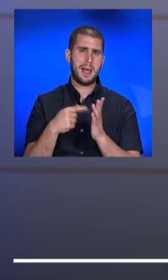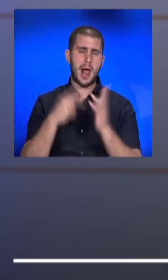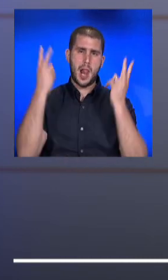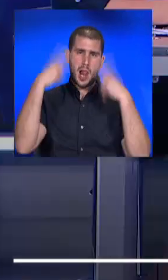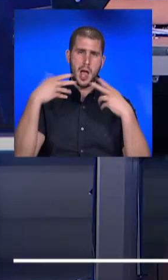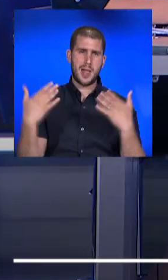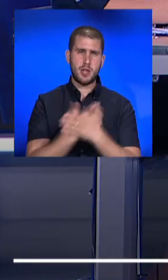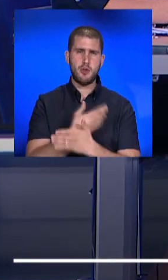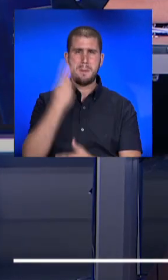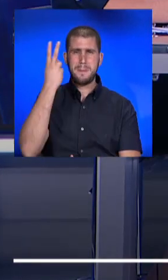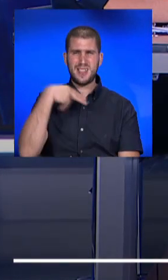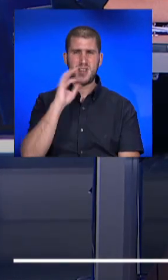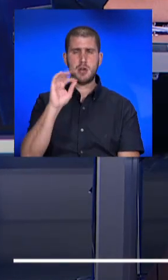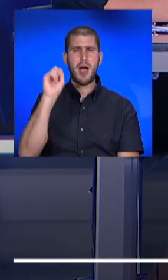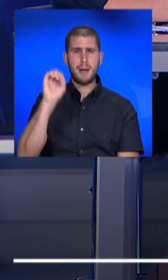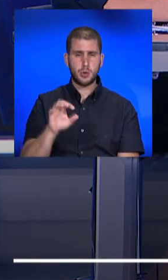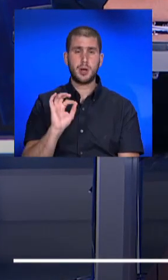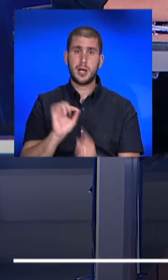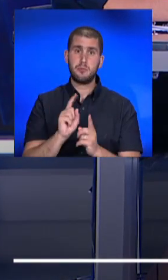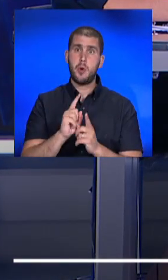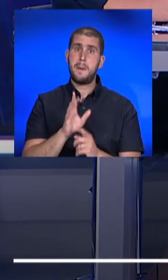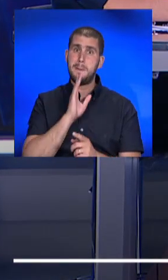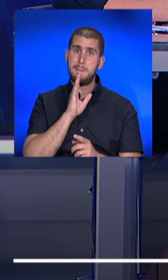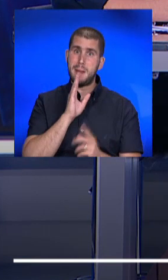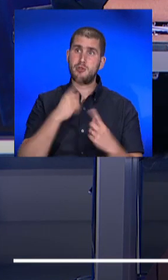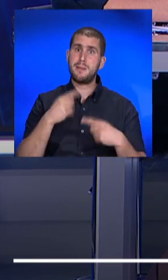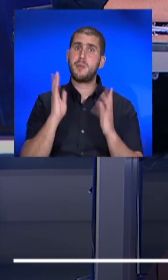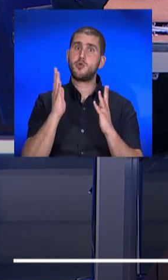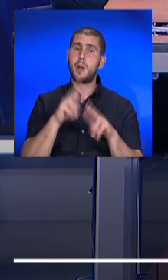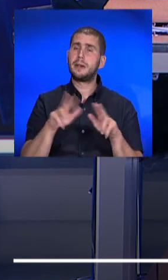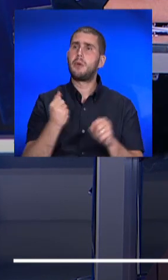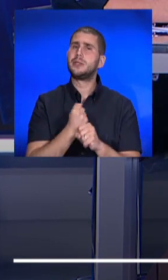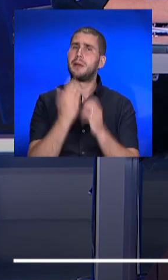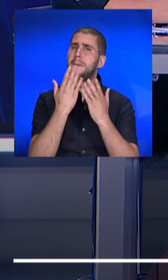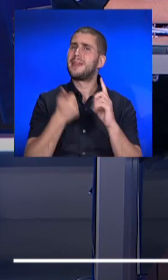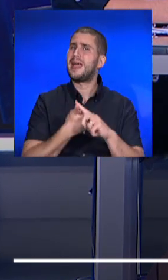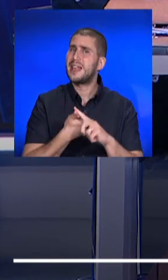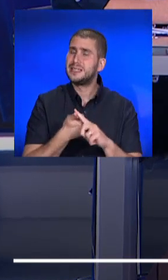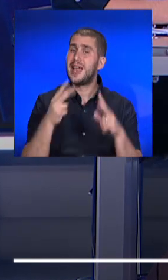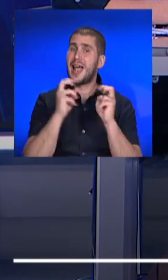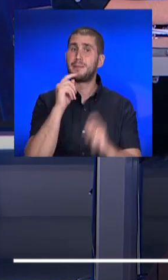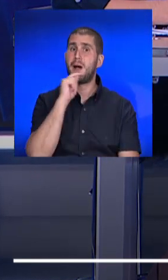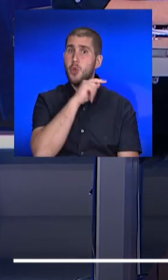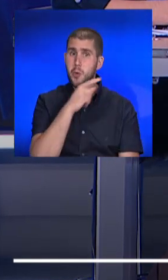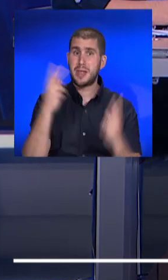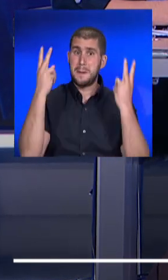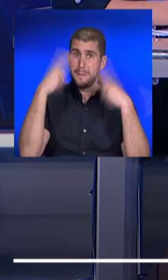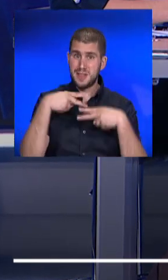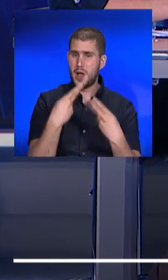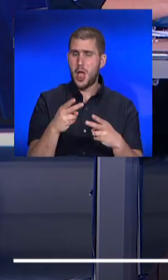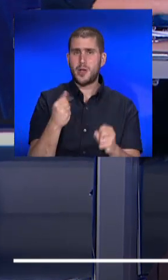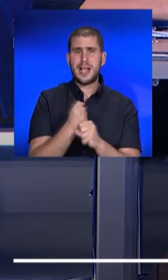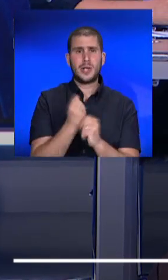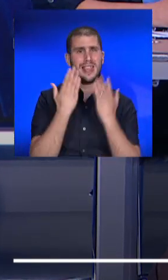החדש, שיביא לנו את הבעיה של ימים נוראים באופן כללי בארץ. מה עושים עם בתי הכנסת? הערים האדומות לפי המתווה הזה לא יכולות לקיים